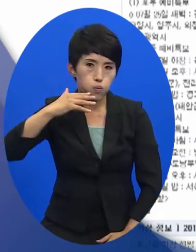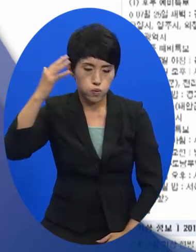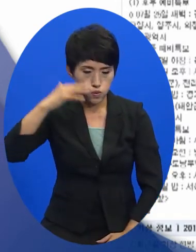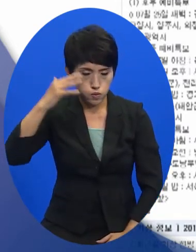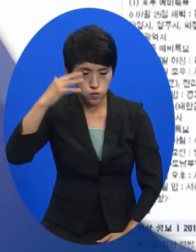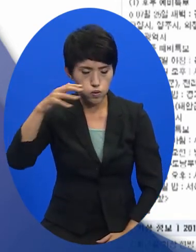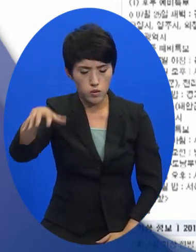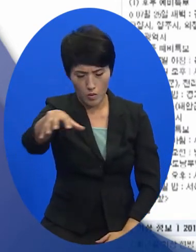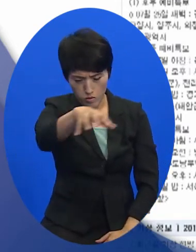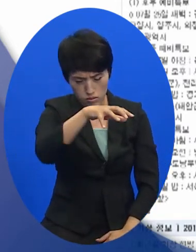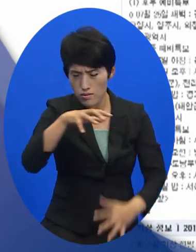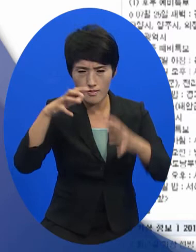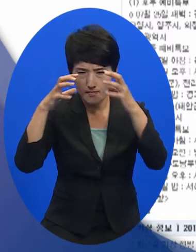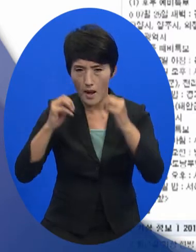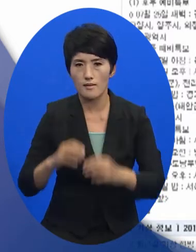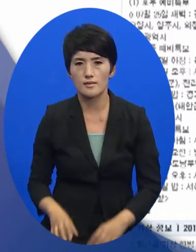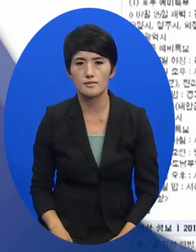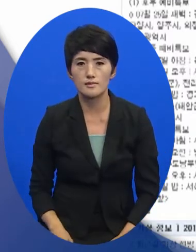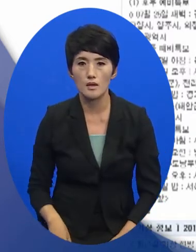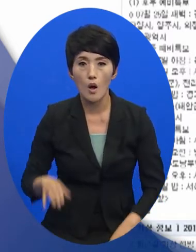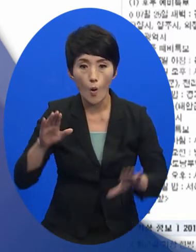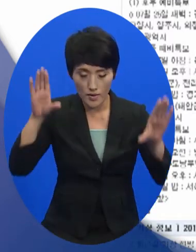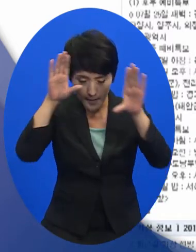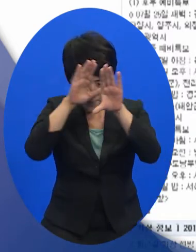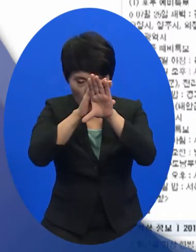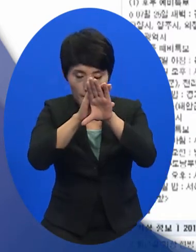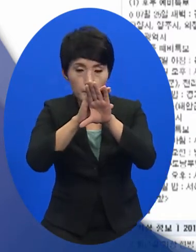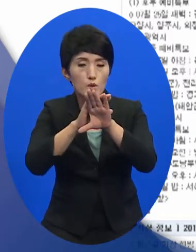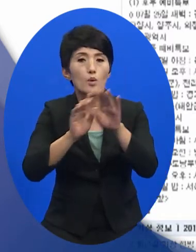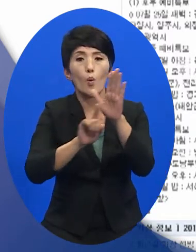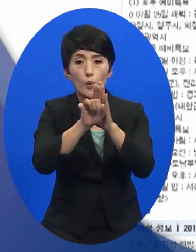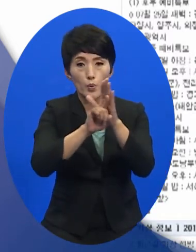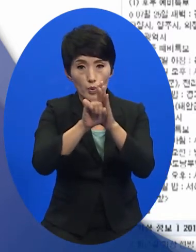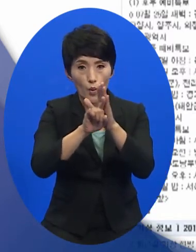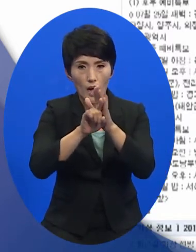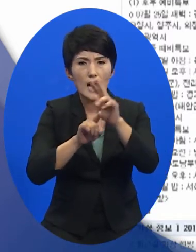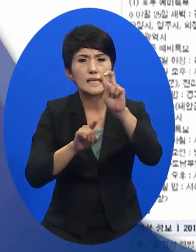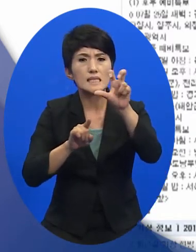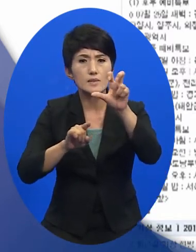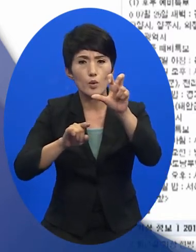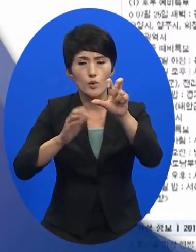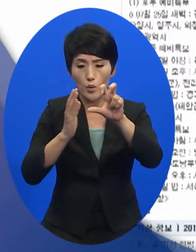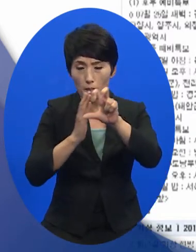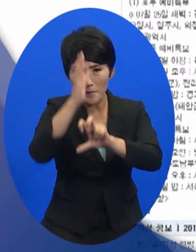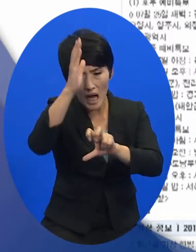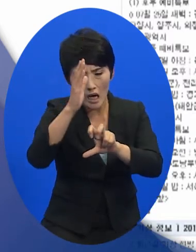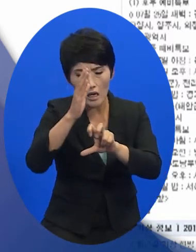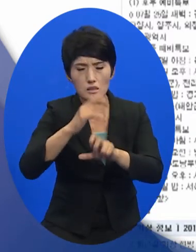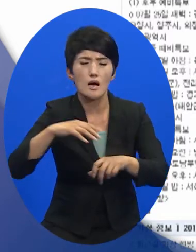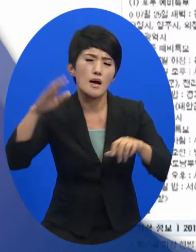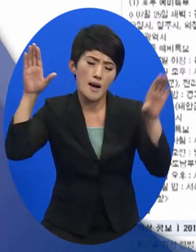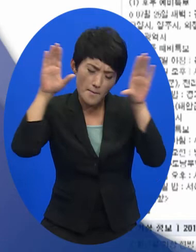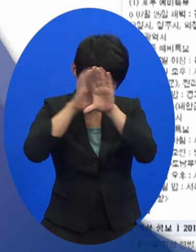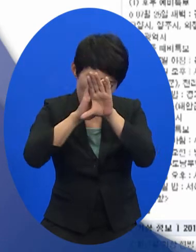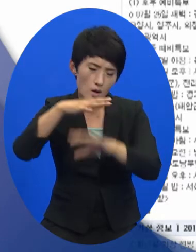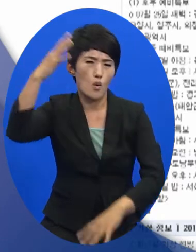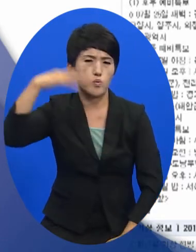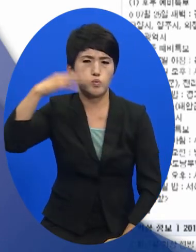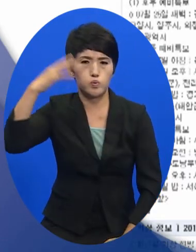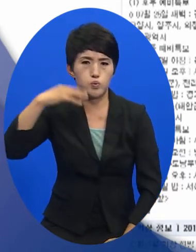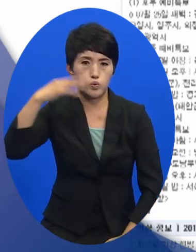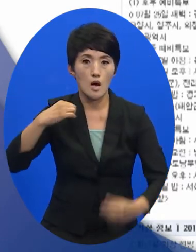이어진 09:00 - 추며 밤 사회에도 최저기온이 25도 이상 유지되는 열대야가 나타나는 곳이 있겠으니